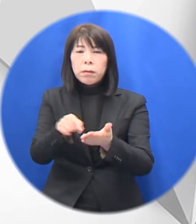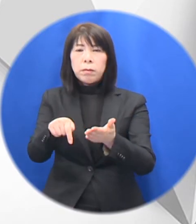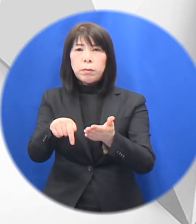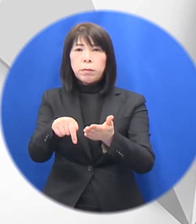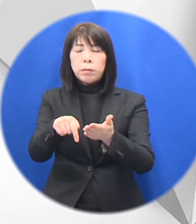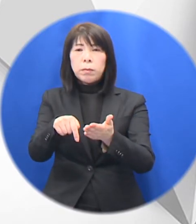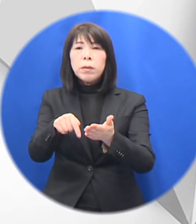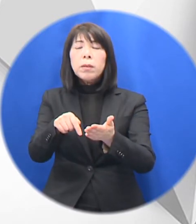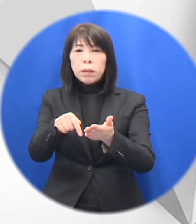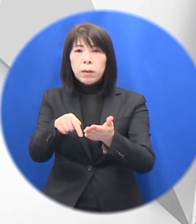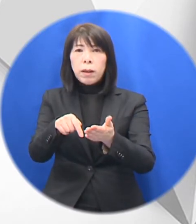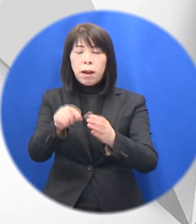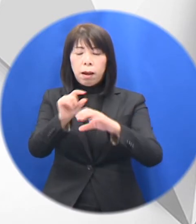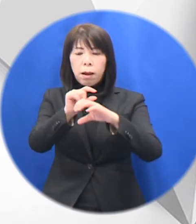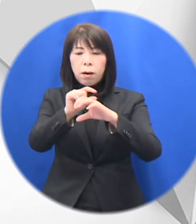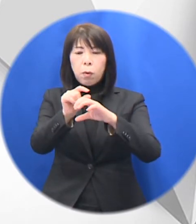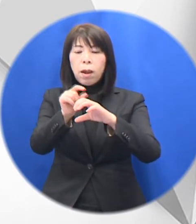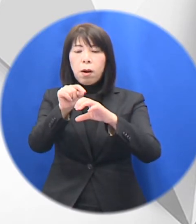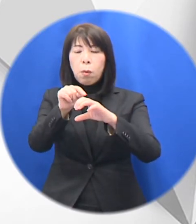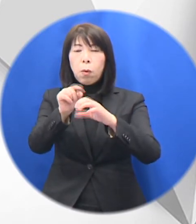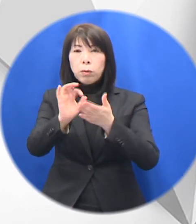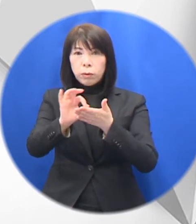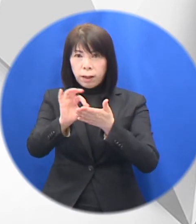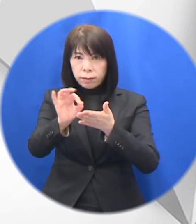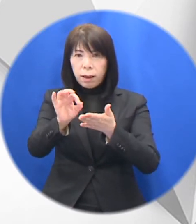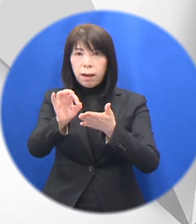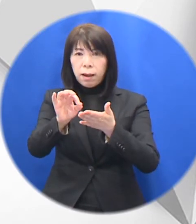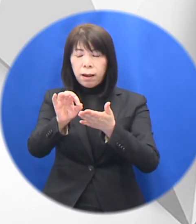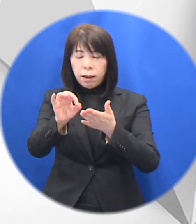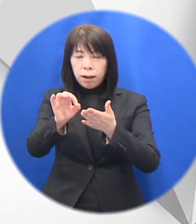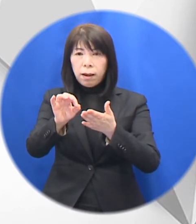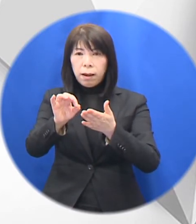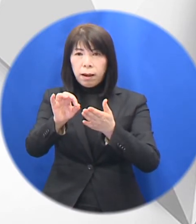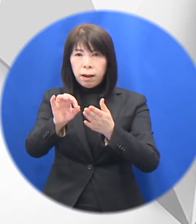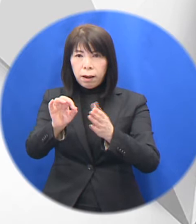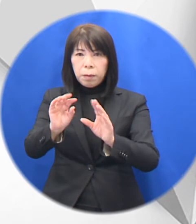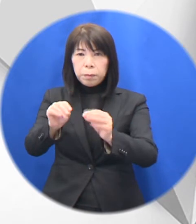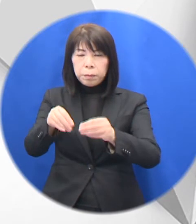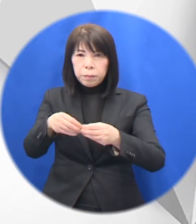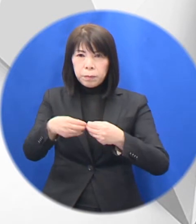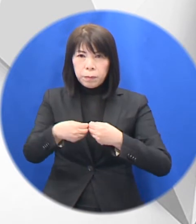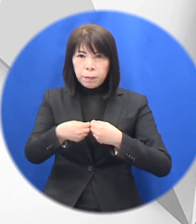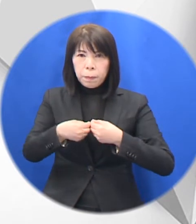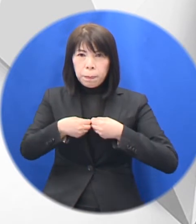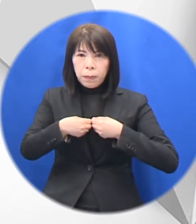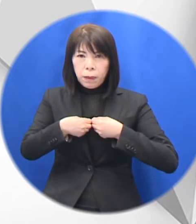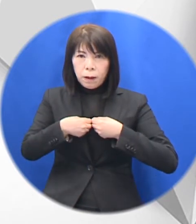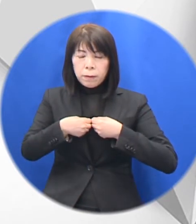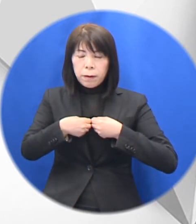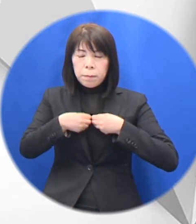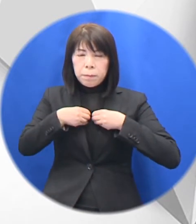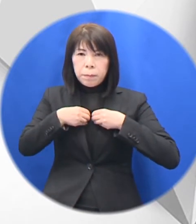はスパイクタンパク質を使って人の細胞の受容体に付着し侵入します。